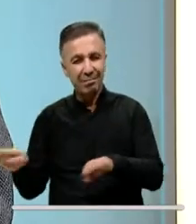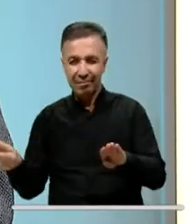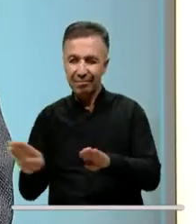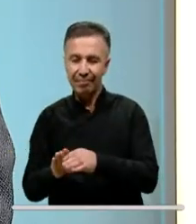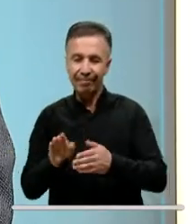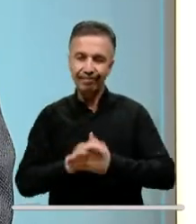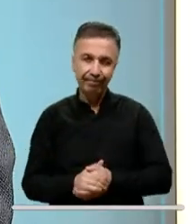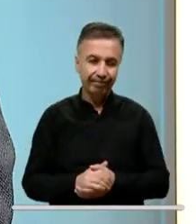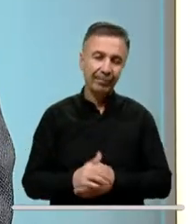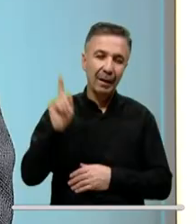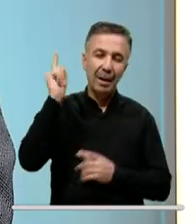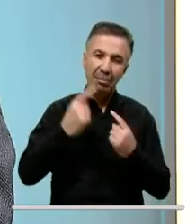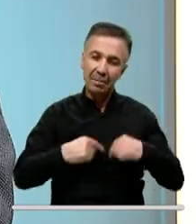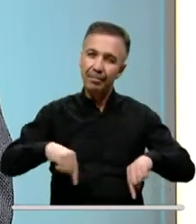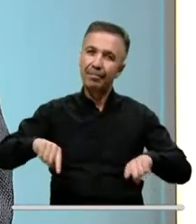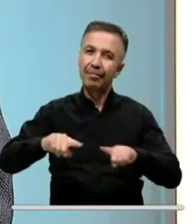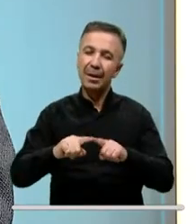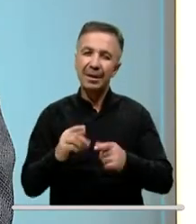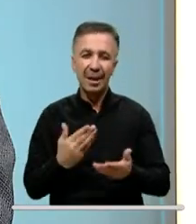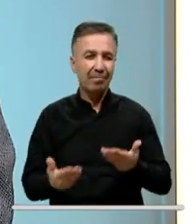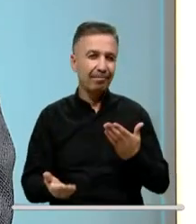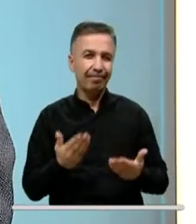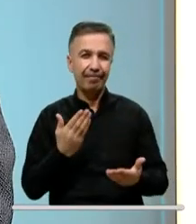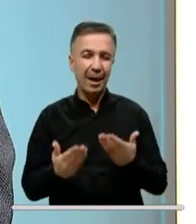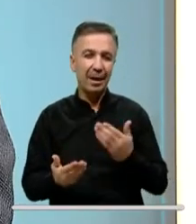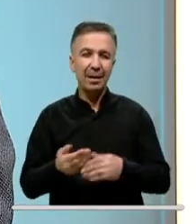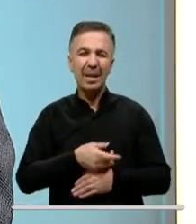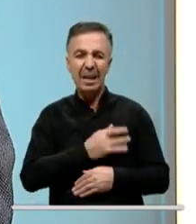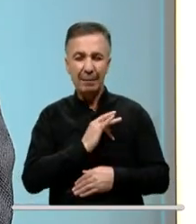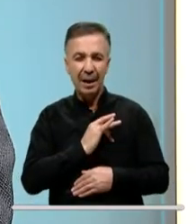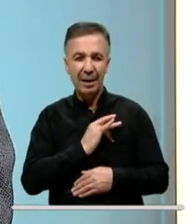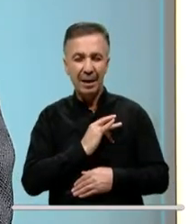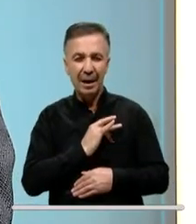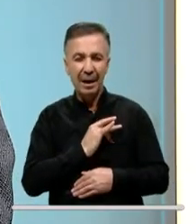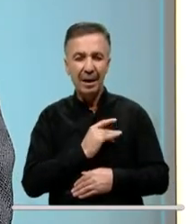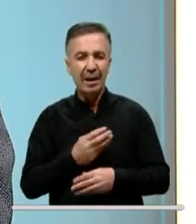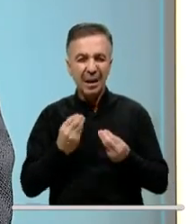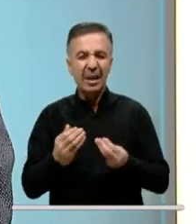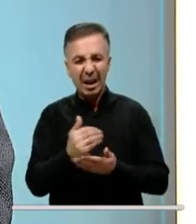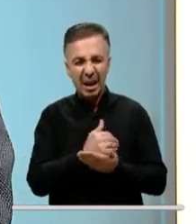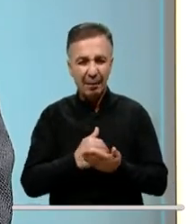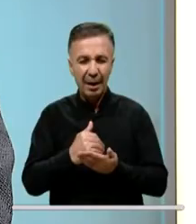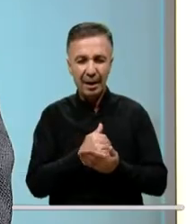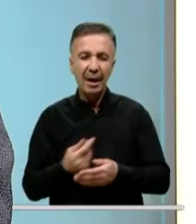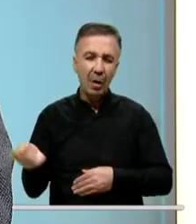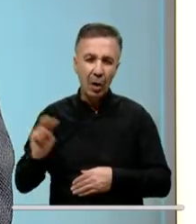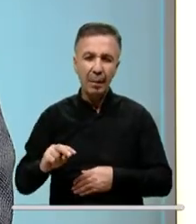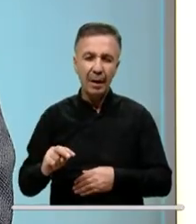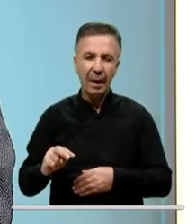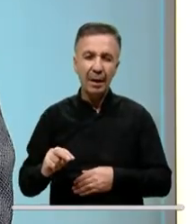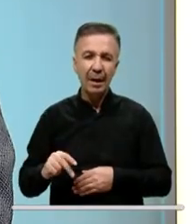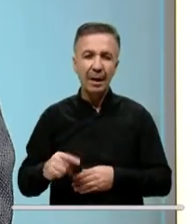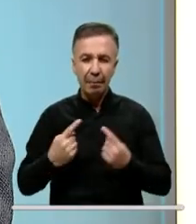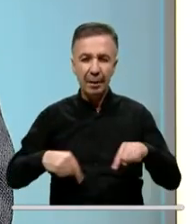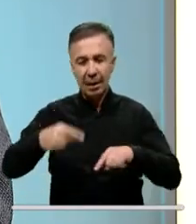Rabbim bizlere ahirete iman ile, salih amel ile göçmemizi nasip eylesin. Amin